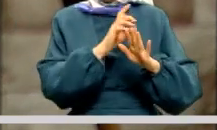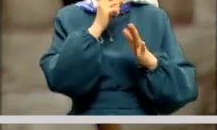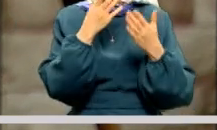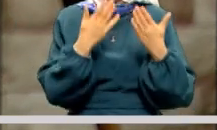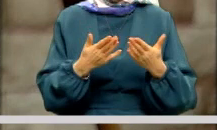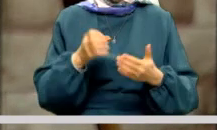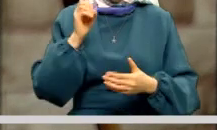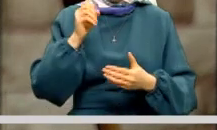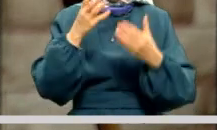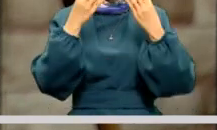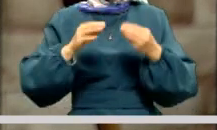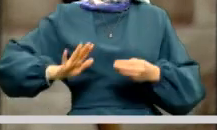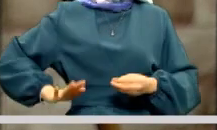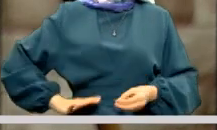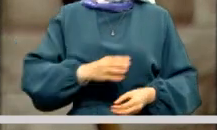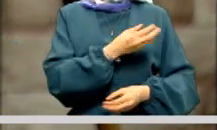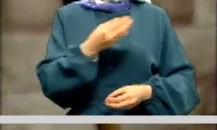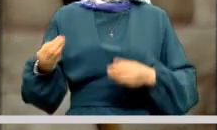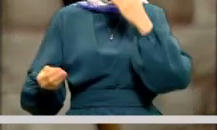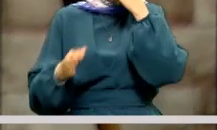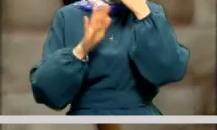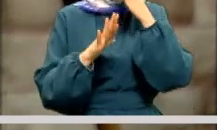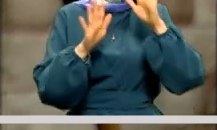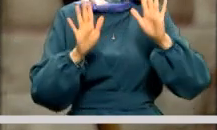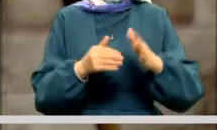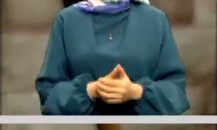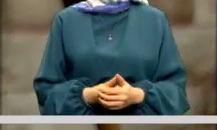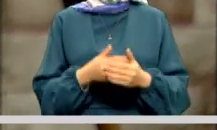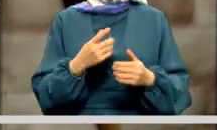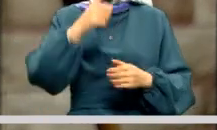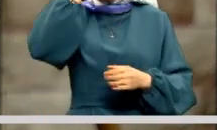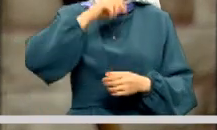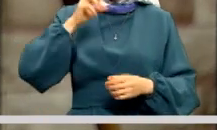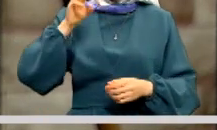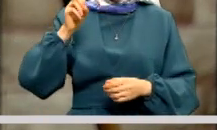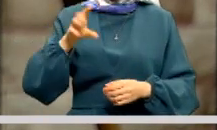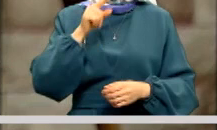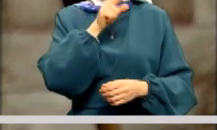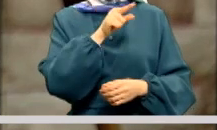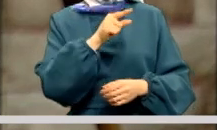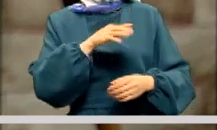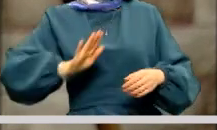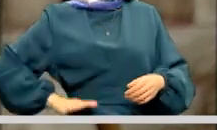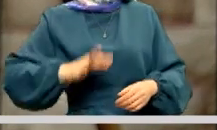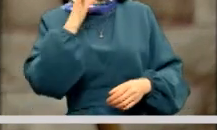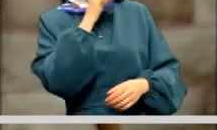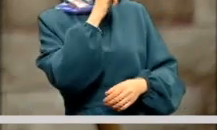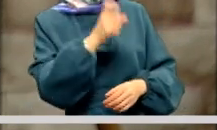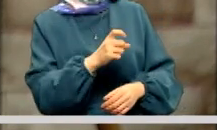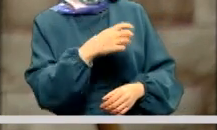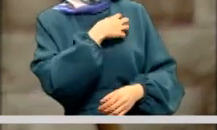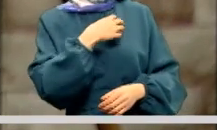çocuklarımıza hepimiz Elbette Yetemiyoruz ama ilk öğretmeni annedir çocuğumuzun ilk